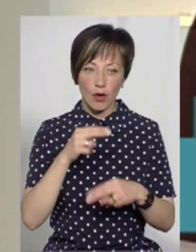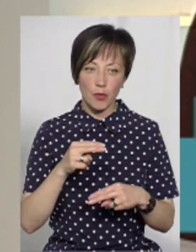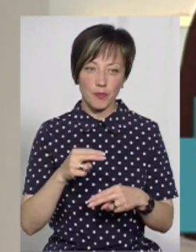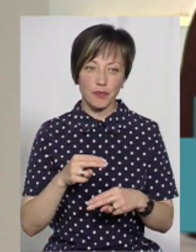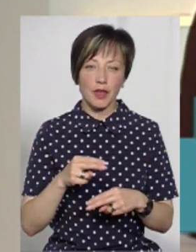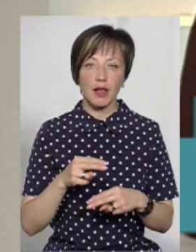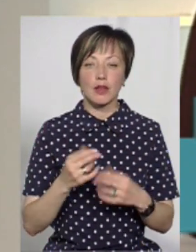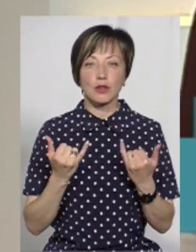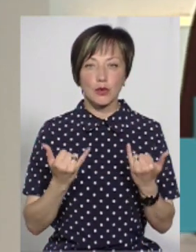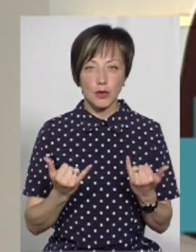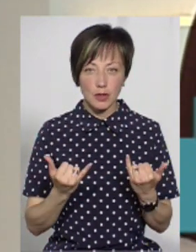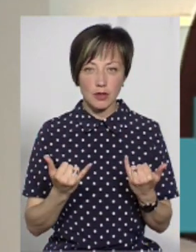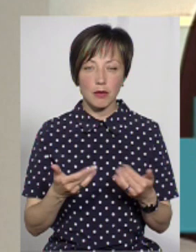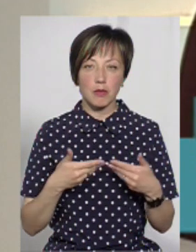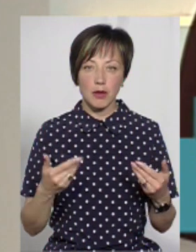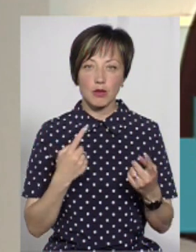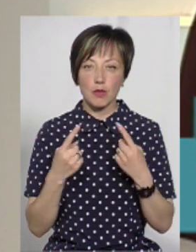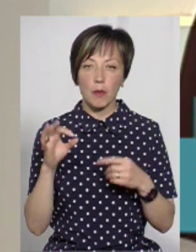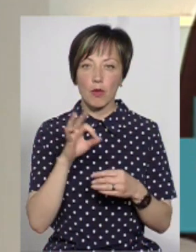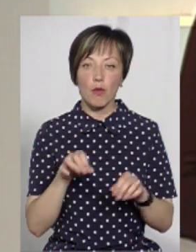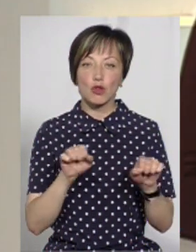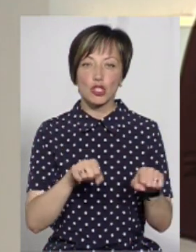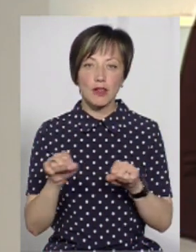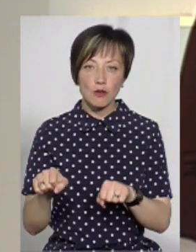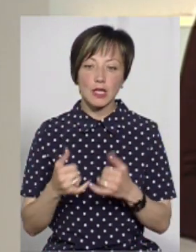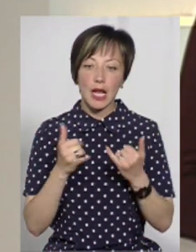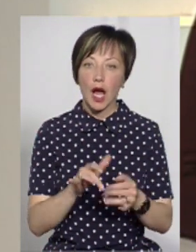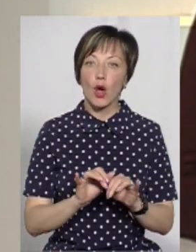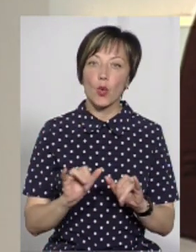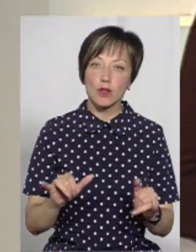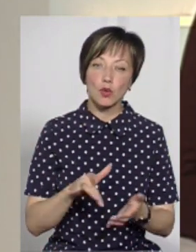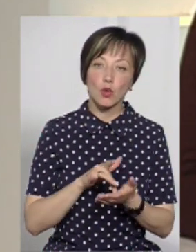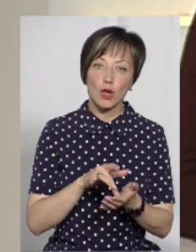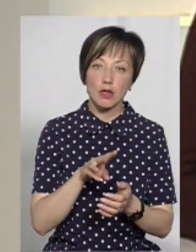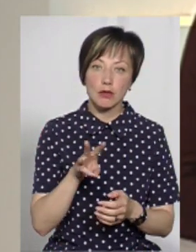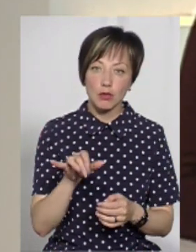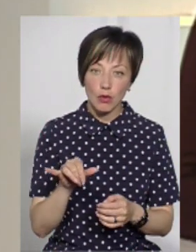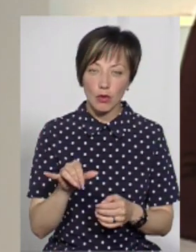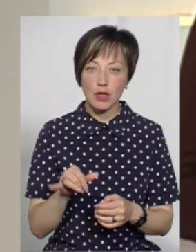увагу. Нагадаю, що сьогодні ми розмовляли про можливості для розвитку